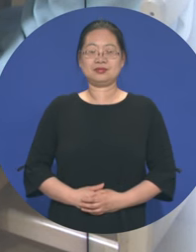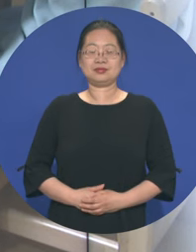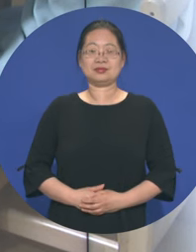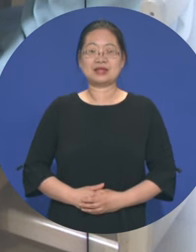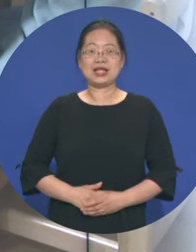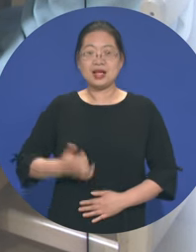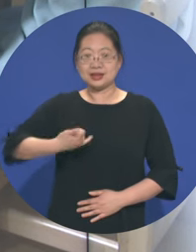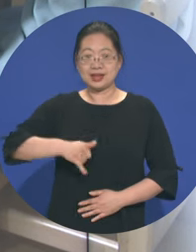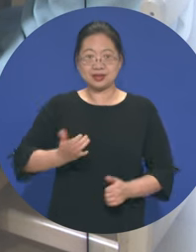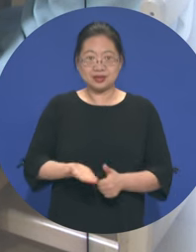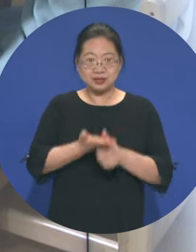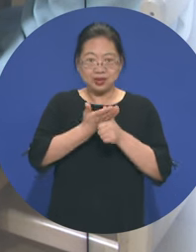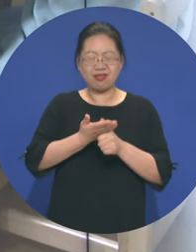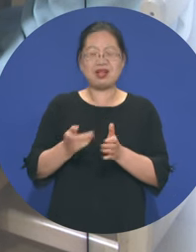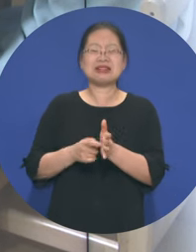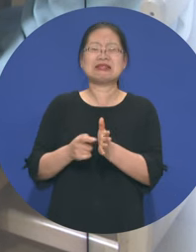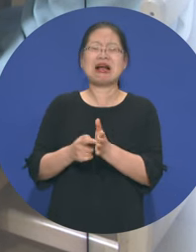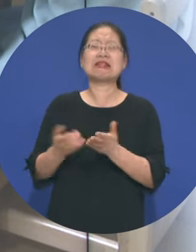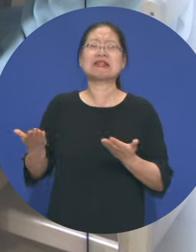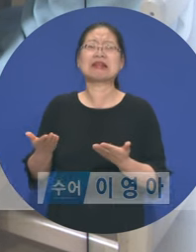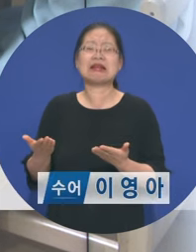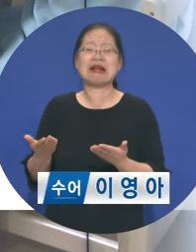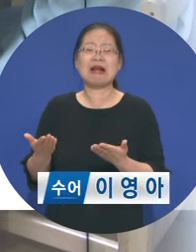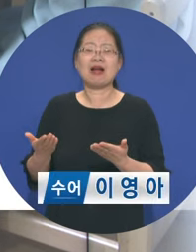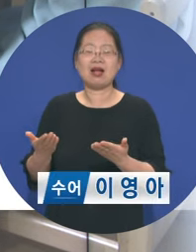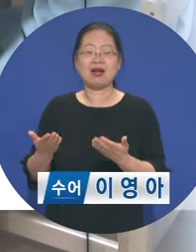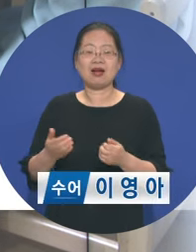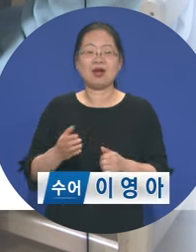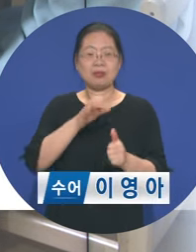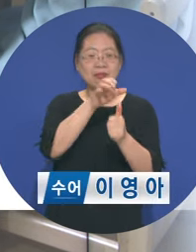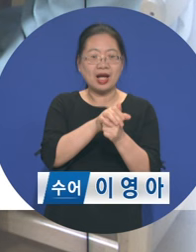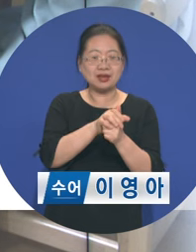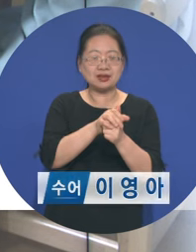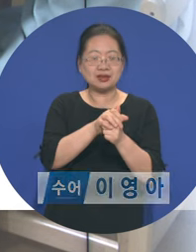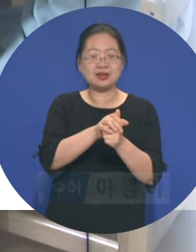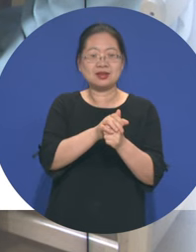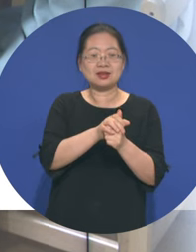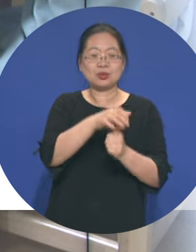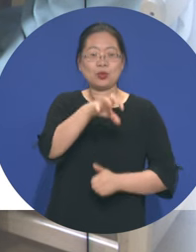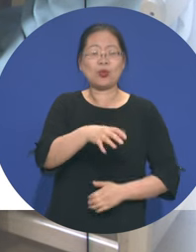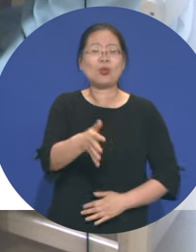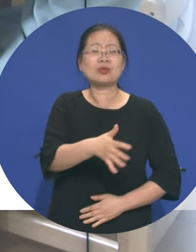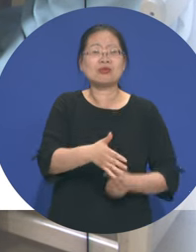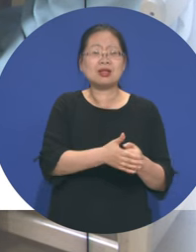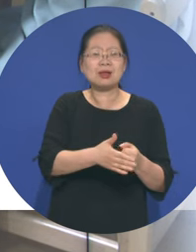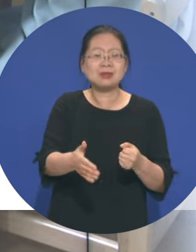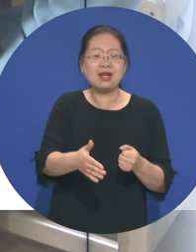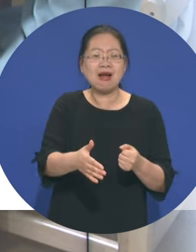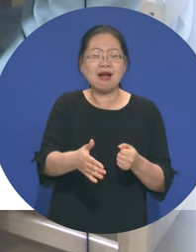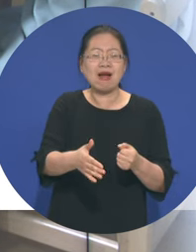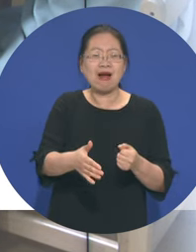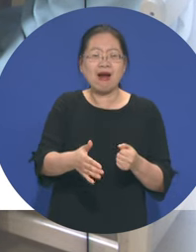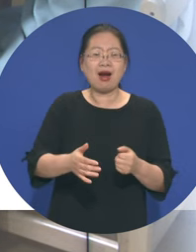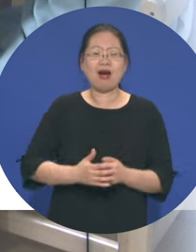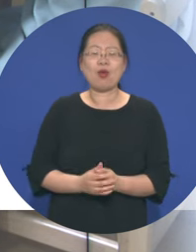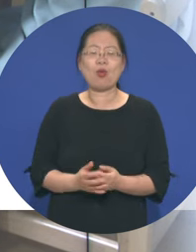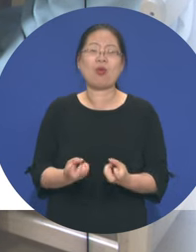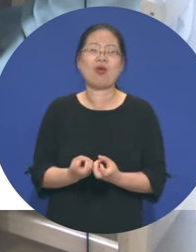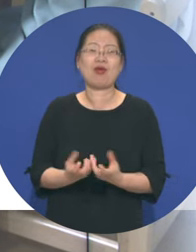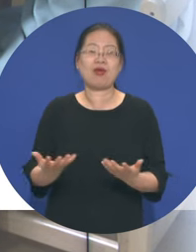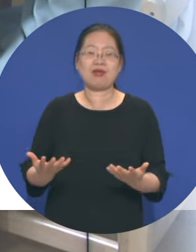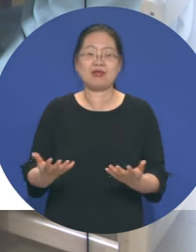아이 키우다 보면 급한 일이 생겼는데 당장 맡길 곳이 없어 발만 동동 구르는 일이 종종 생기는데요